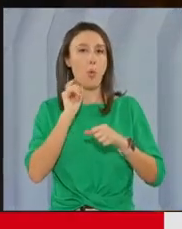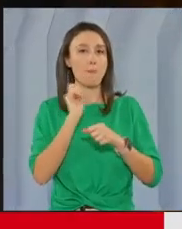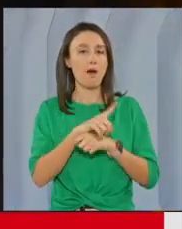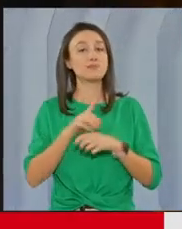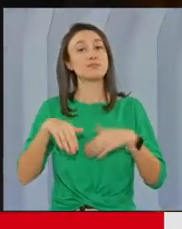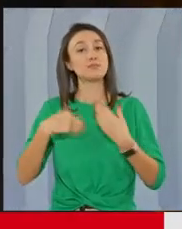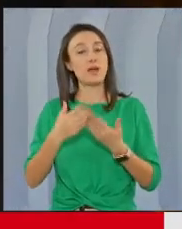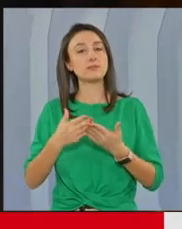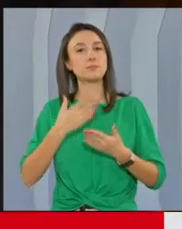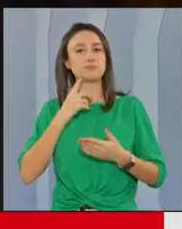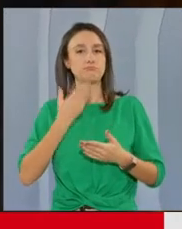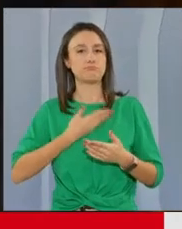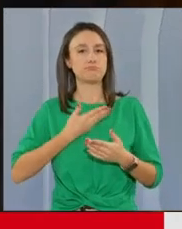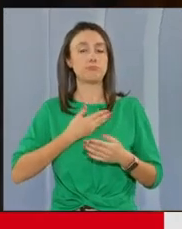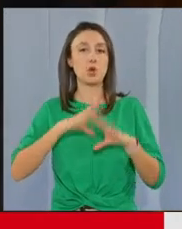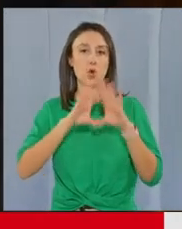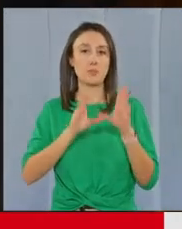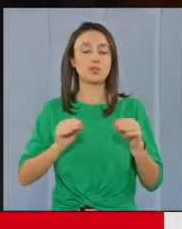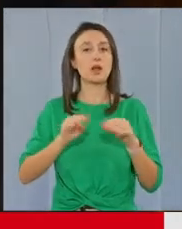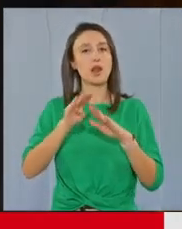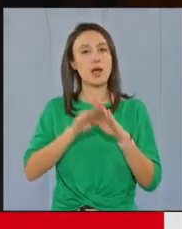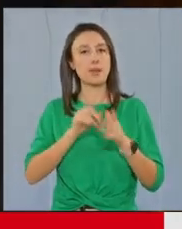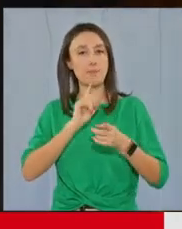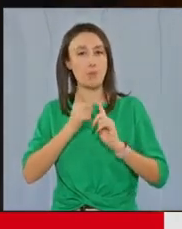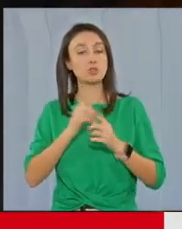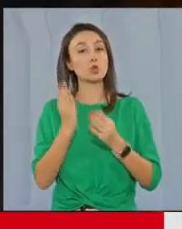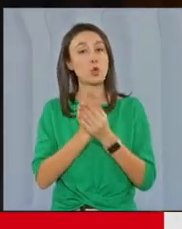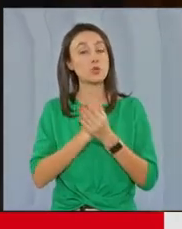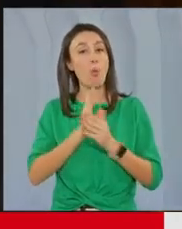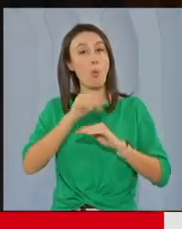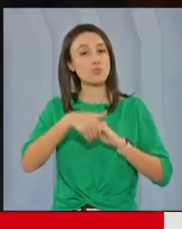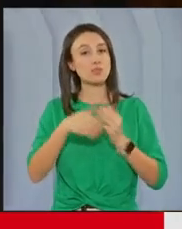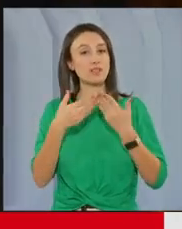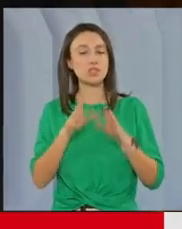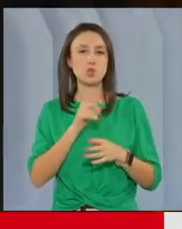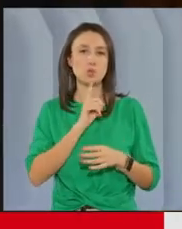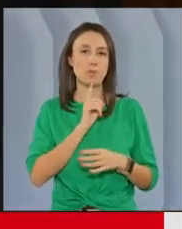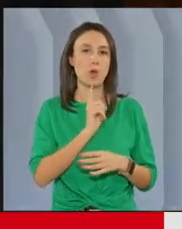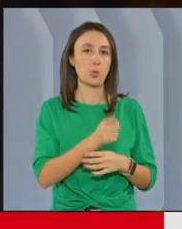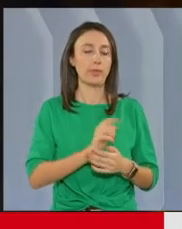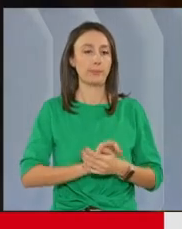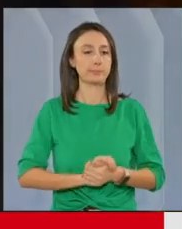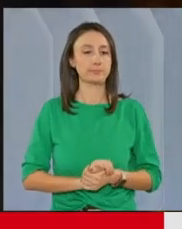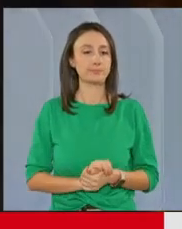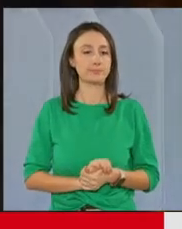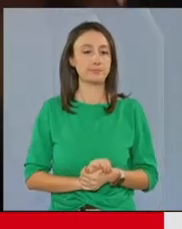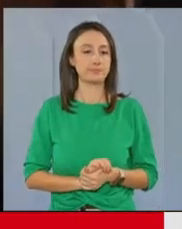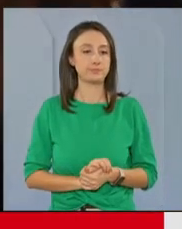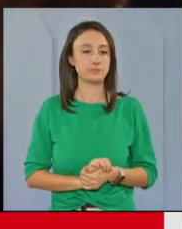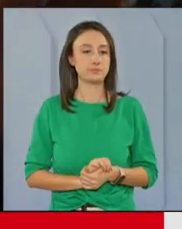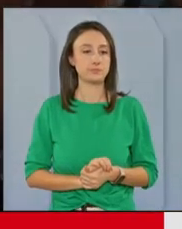date de mai marii Patriarhiei Române și de clasa politică în dosarul de corupție deschis pe numele arhiepiscopului Tomisului